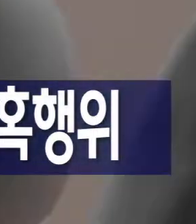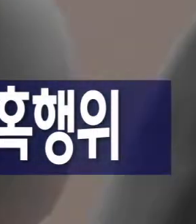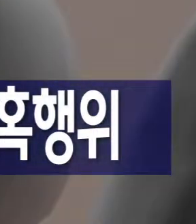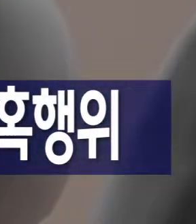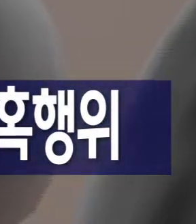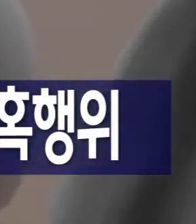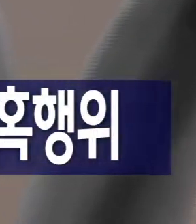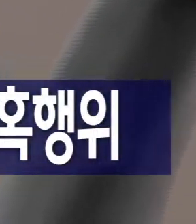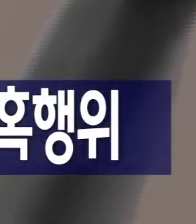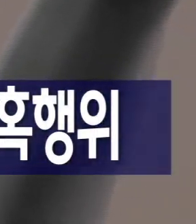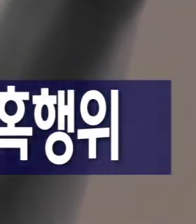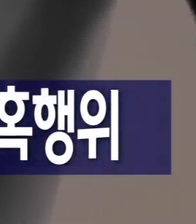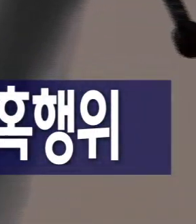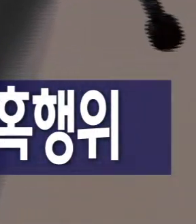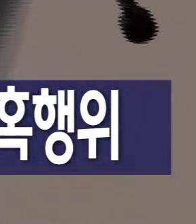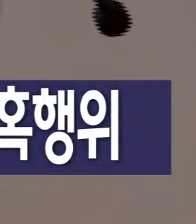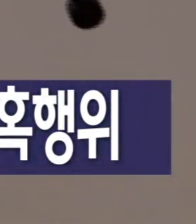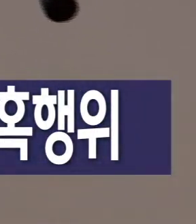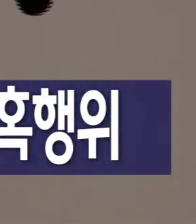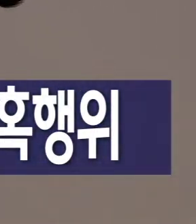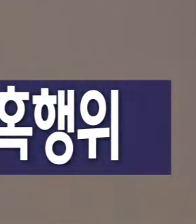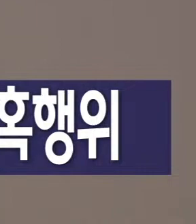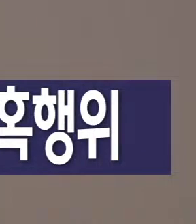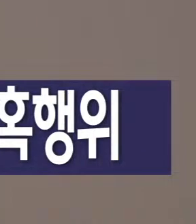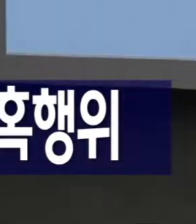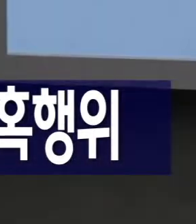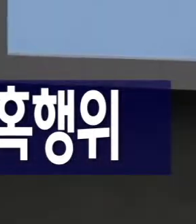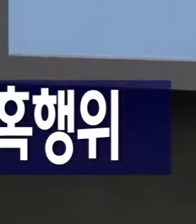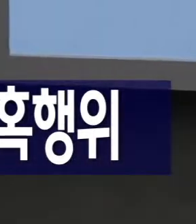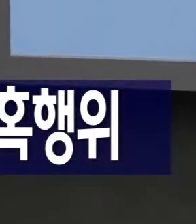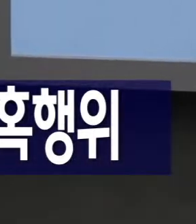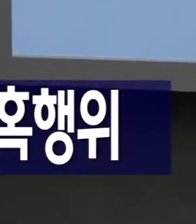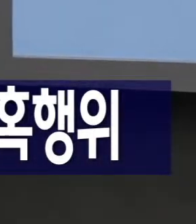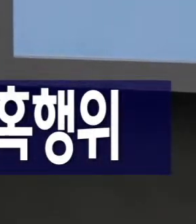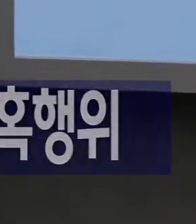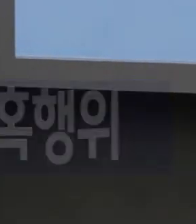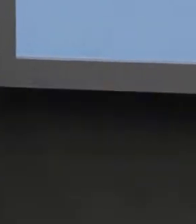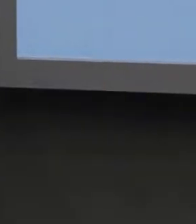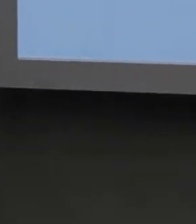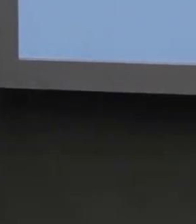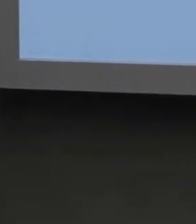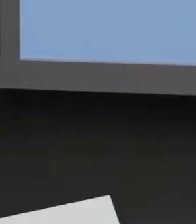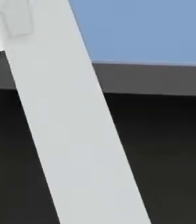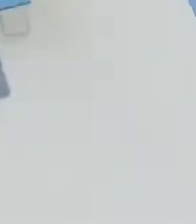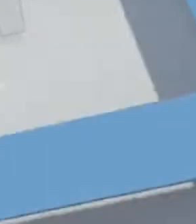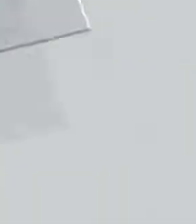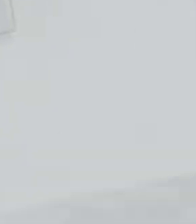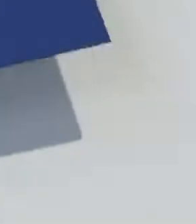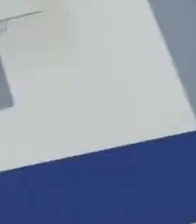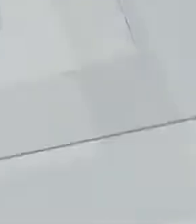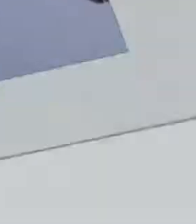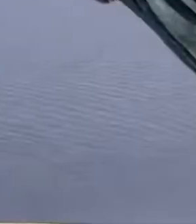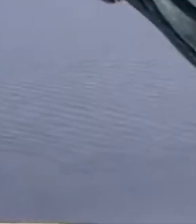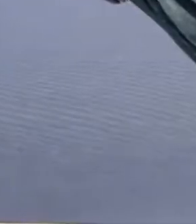여성에게 반복적으로 정신적, 신체적 가혹행위를 당했던 것으로 드러났습니다.